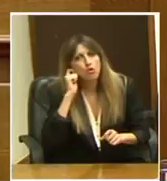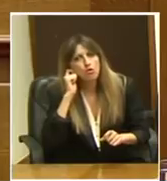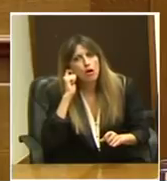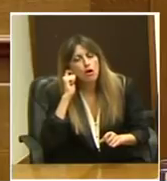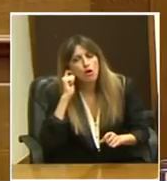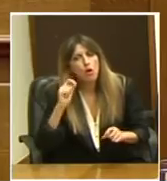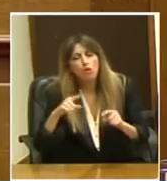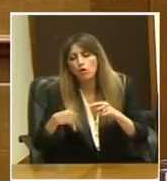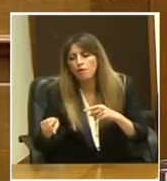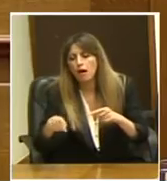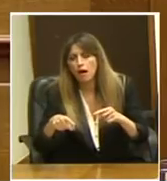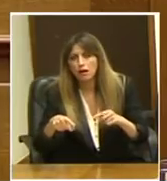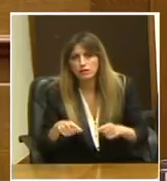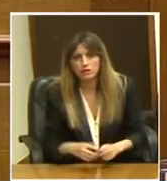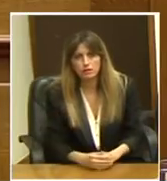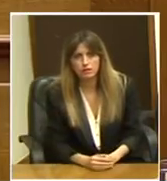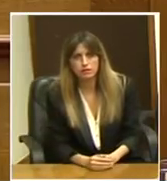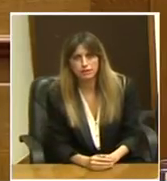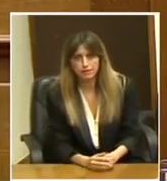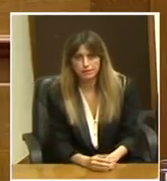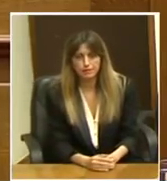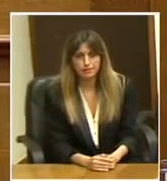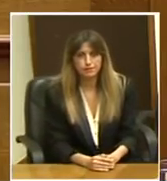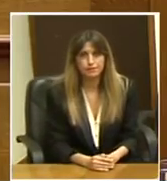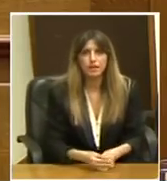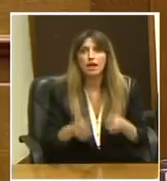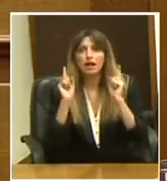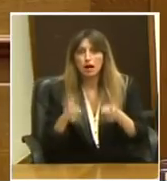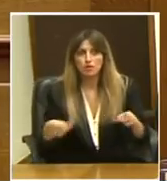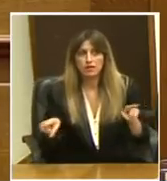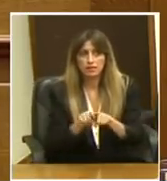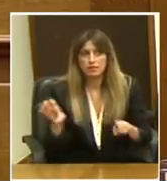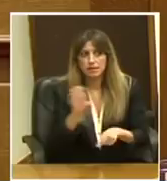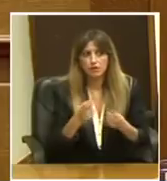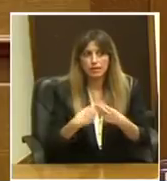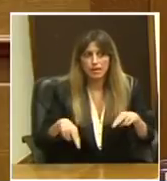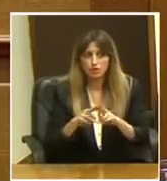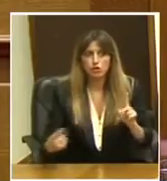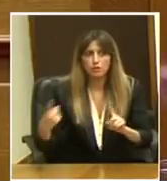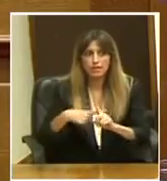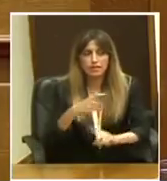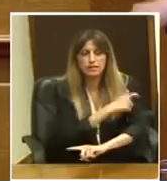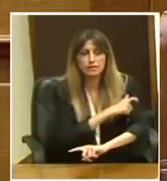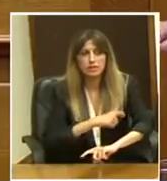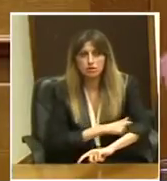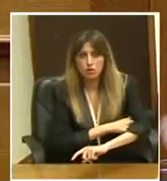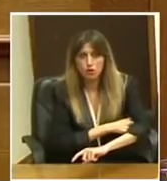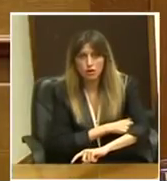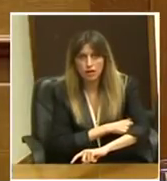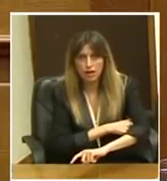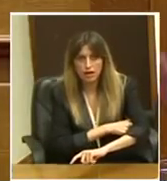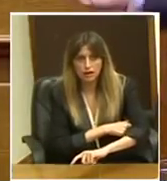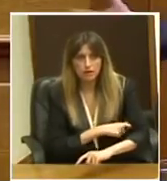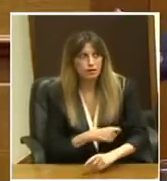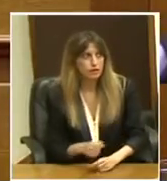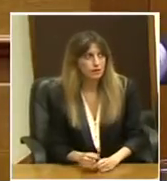μία? Αποφασίσαμε μαζί με την Ευρωπαϊκή Επιτροπή και τον ΟΗΕ, όπως και στις άλλες υποθέσεις άλλων κρατών,